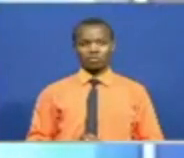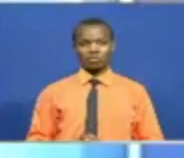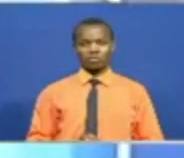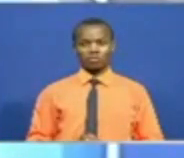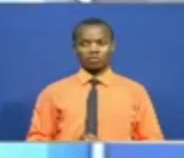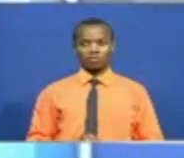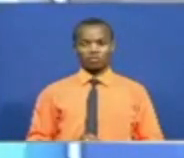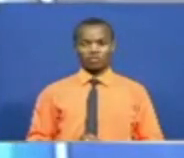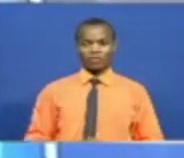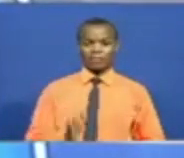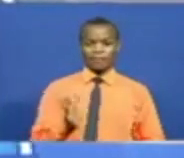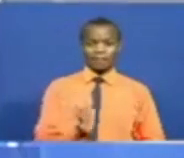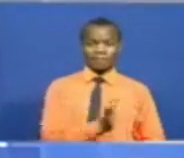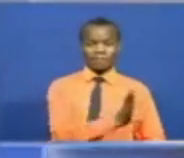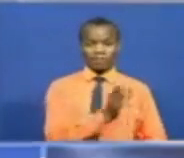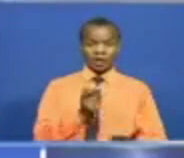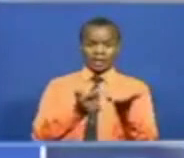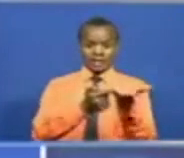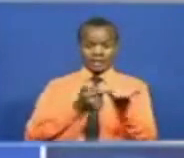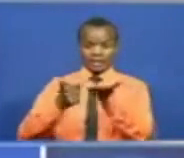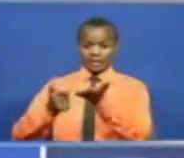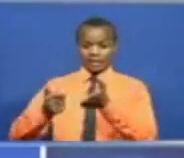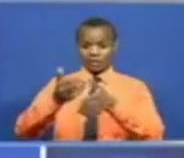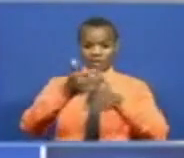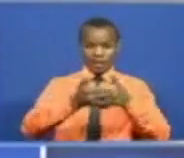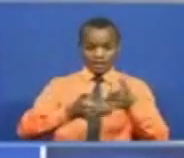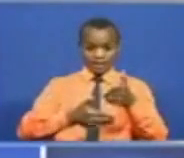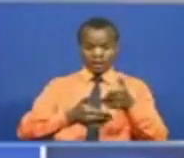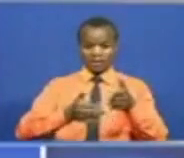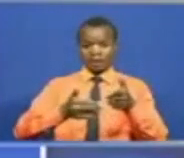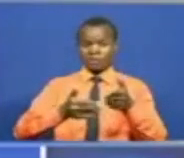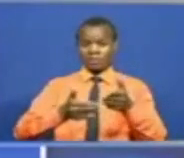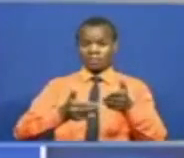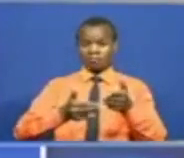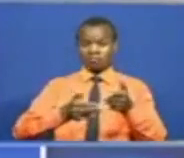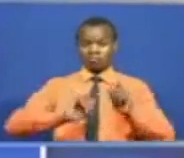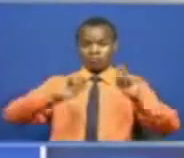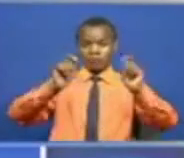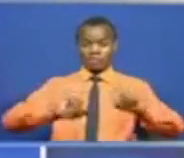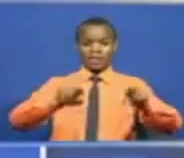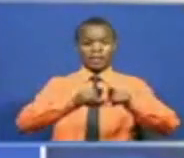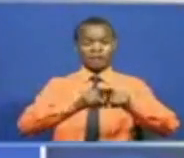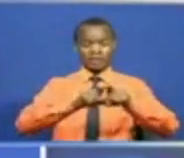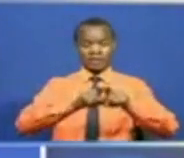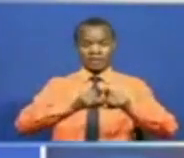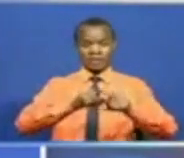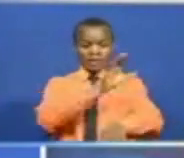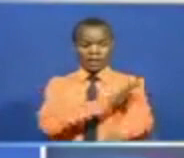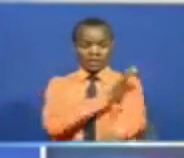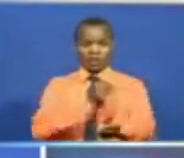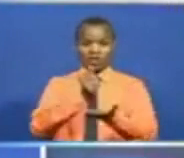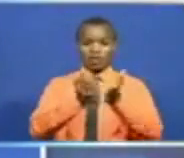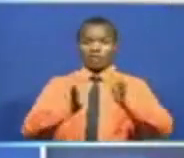Wakati huo mashauriano ya kukomesha mgomo wa wauguzi hayakuandaliwa leo, huku wauguzi hao wakidai kuwa magavana